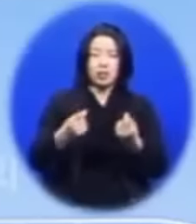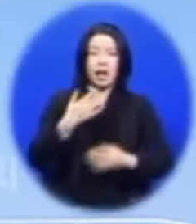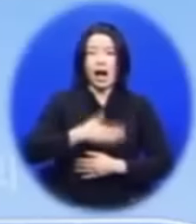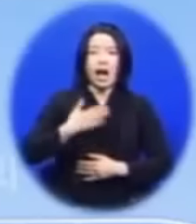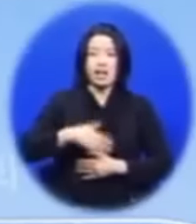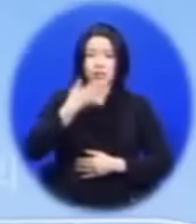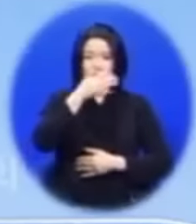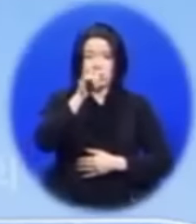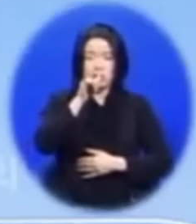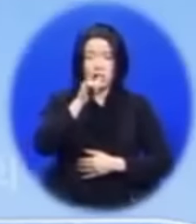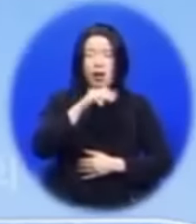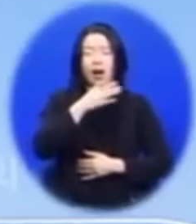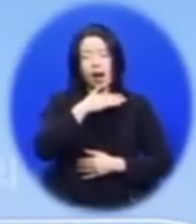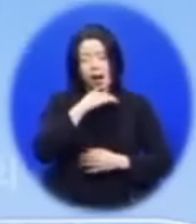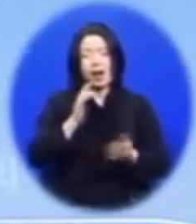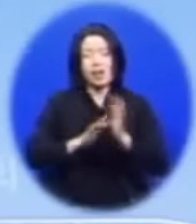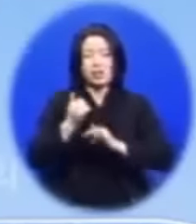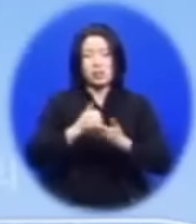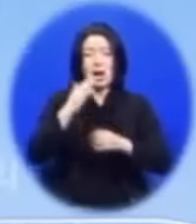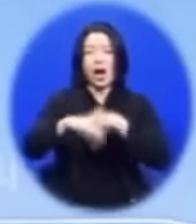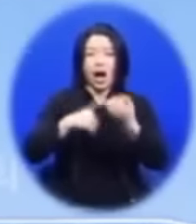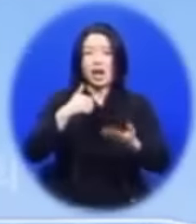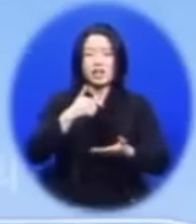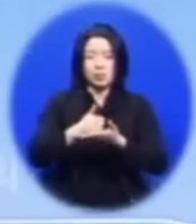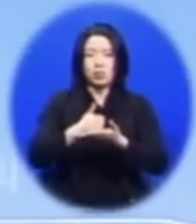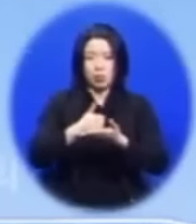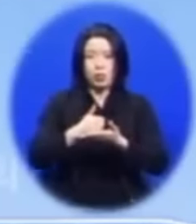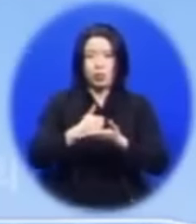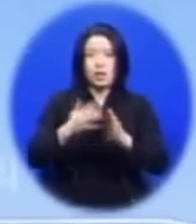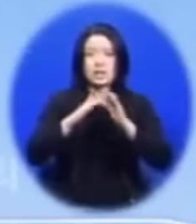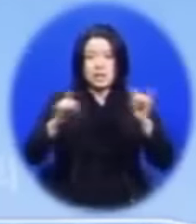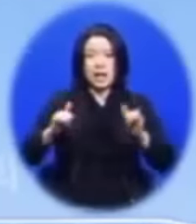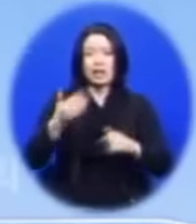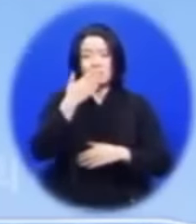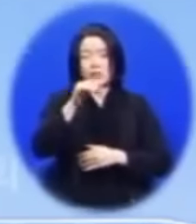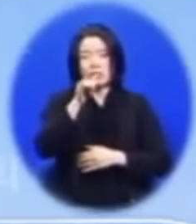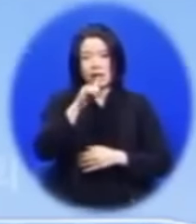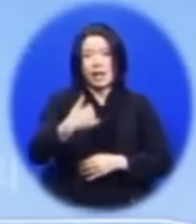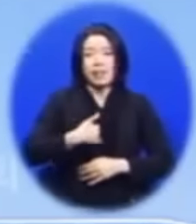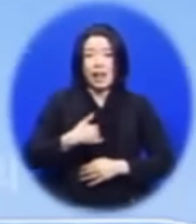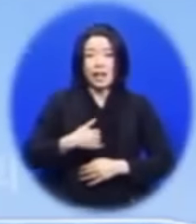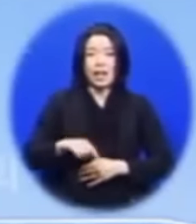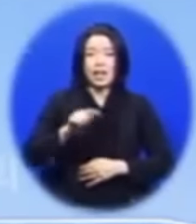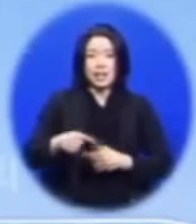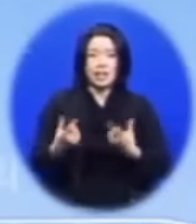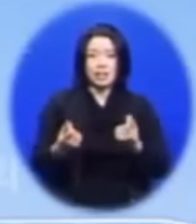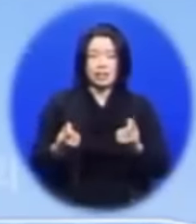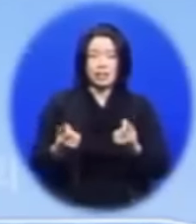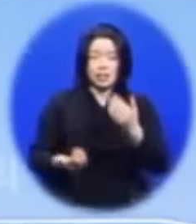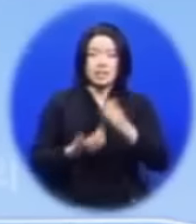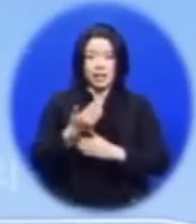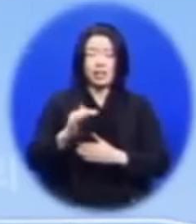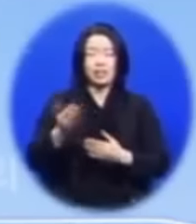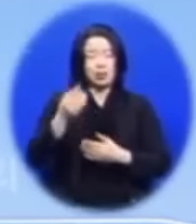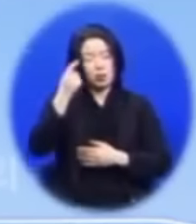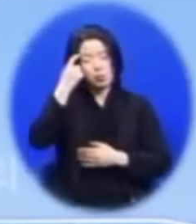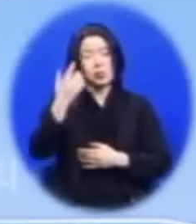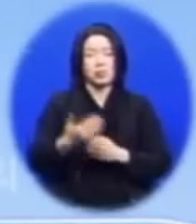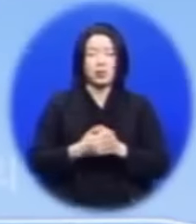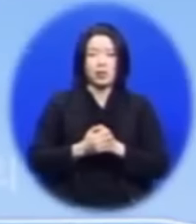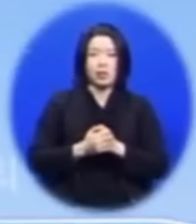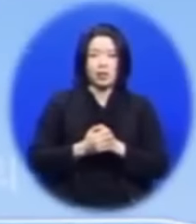예수님은 하나님이시고 사람이 없겠구나 내게 이런 일이 벌어지니 예수님으로 사는 일이